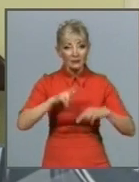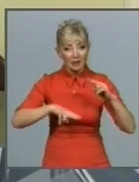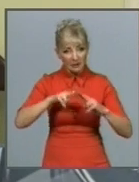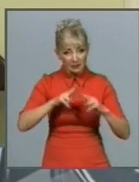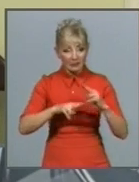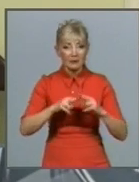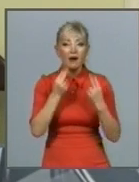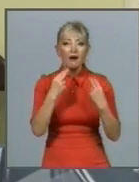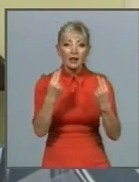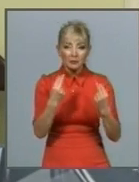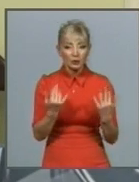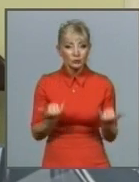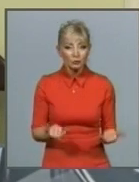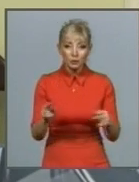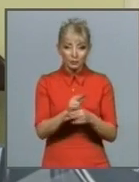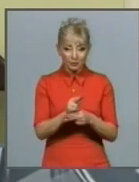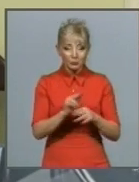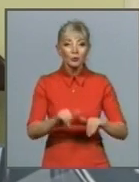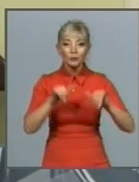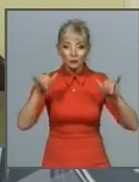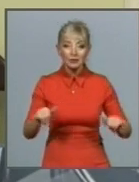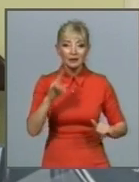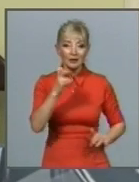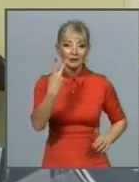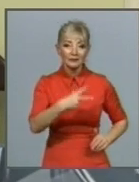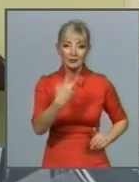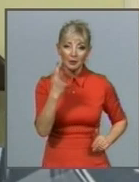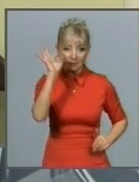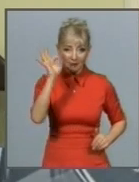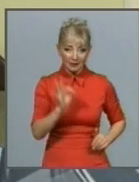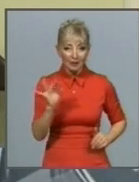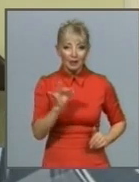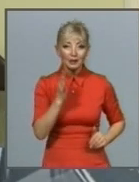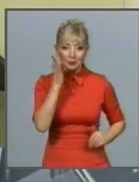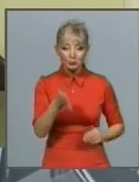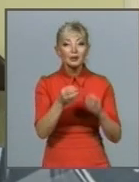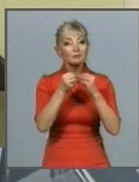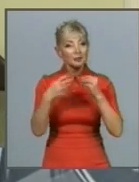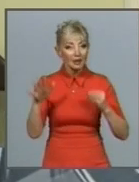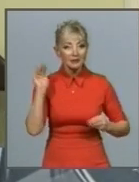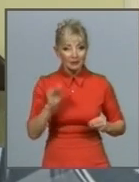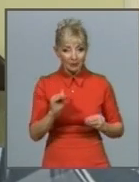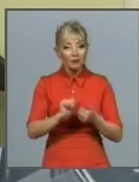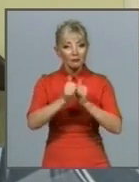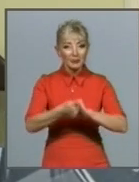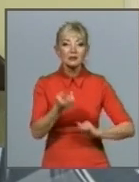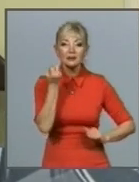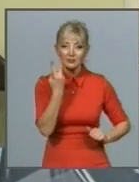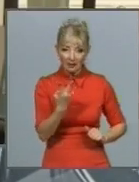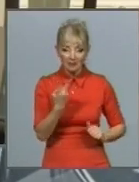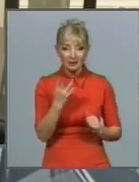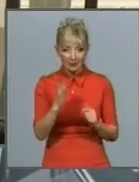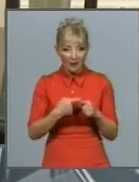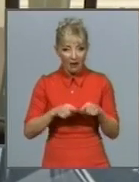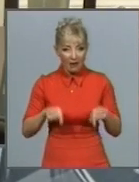реконструкции, капитальном и текущем ремонте увеличена на 25% и будет 15 тысяч вместо 12 в текущем